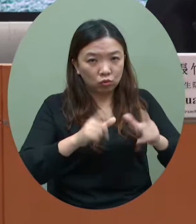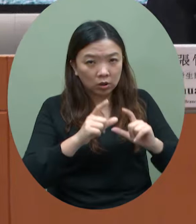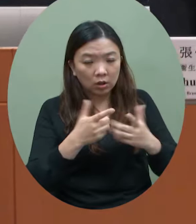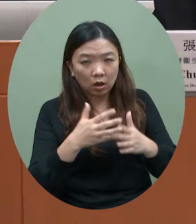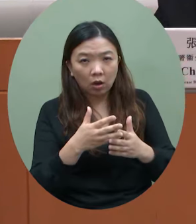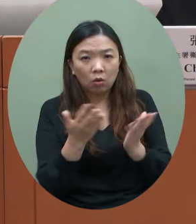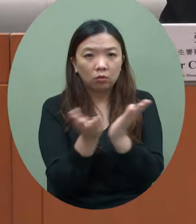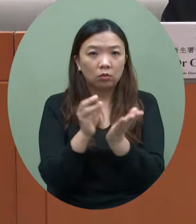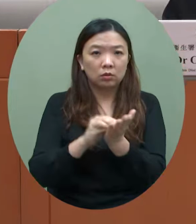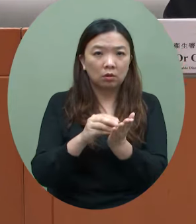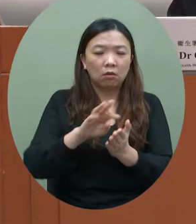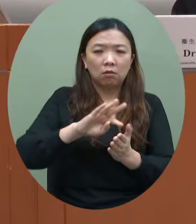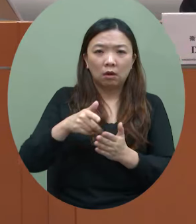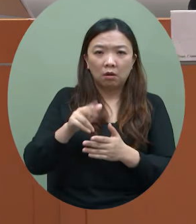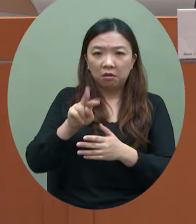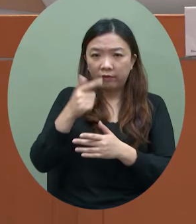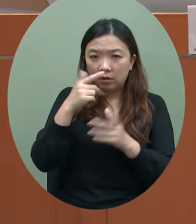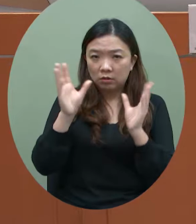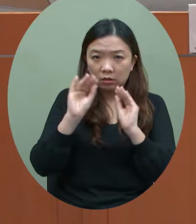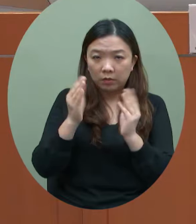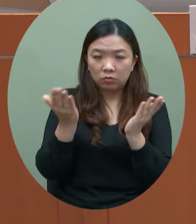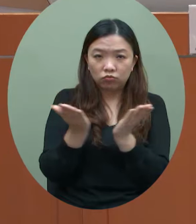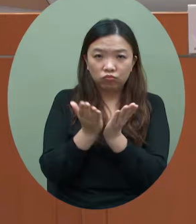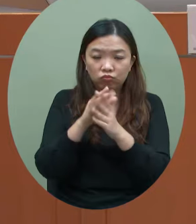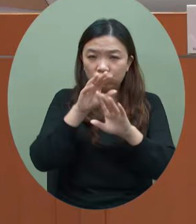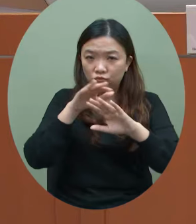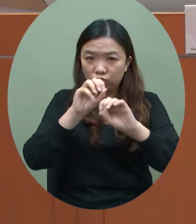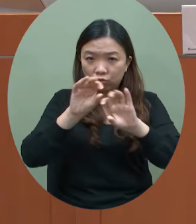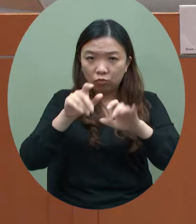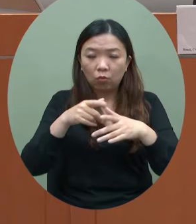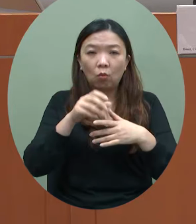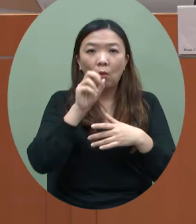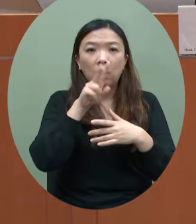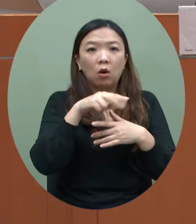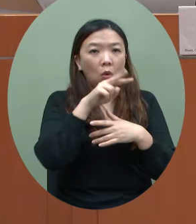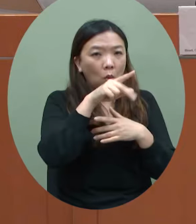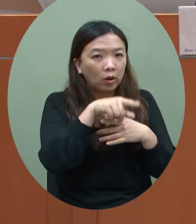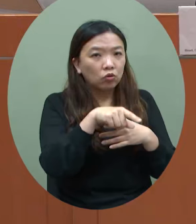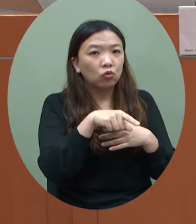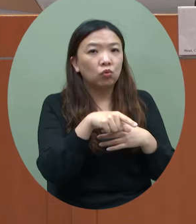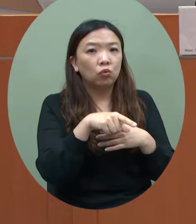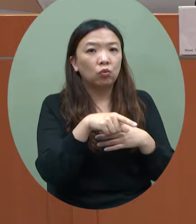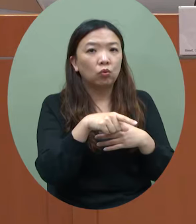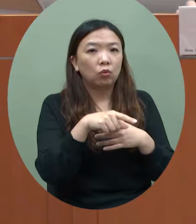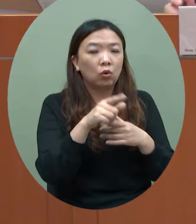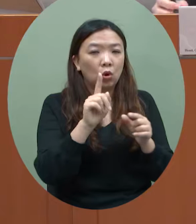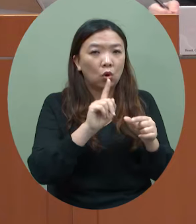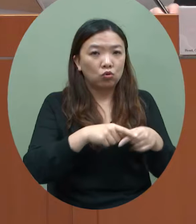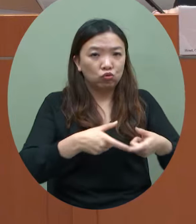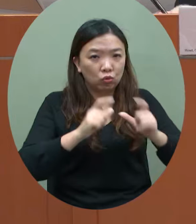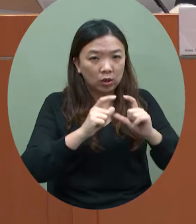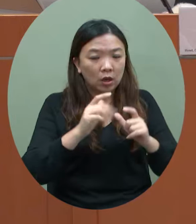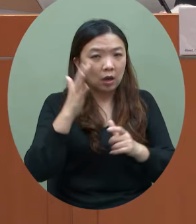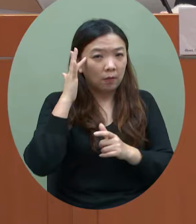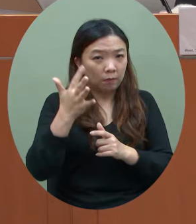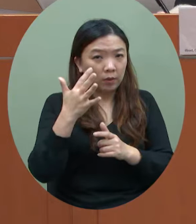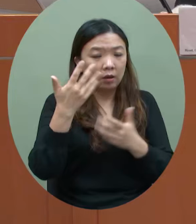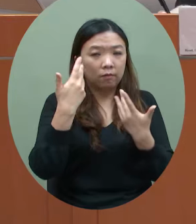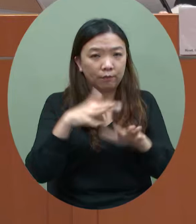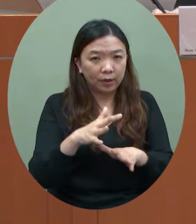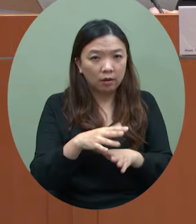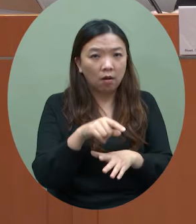佢揾嗰個中醫係，即係佢揾咗個中醫之後5日，個中醫先至病發。其實即係有冇需